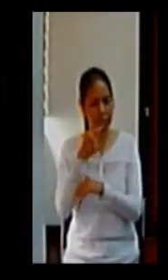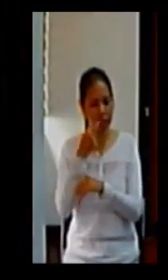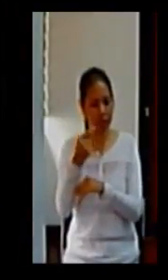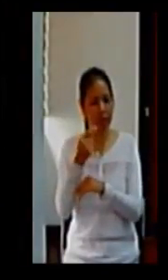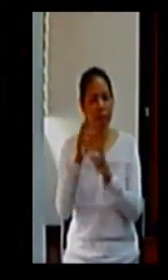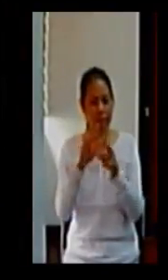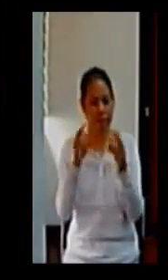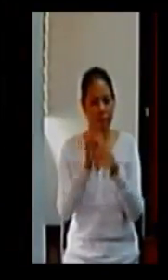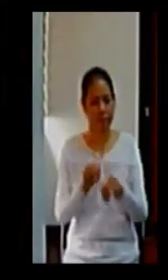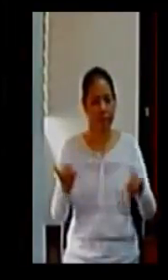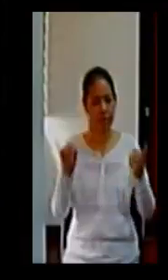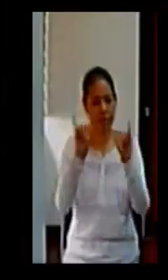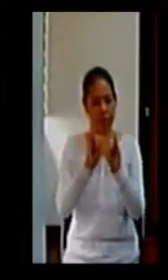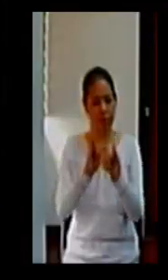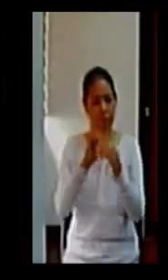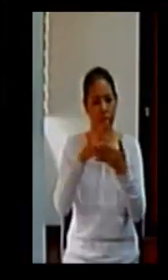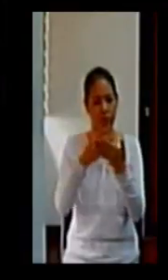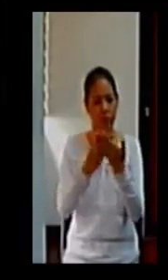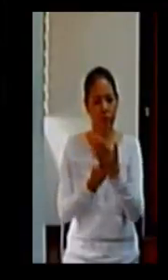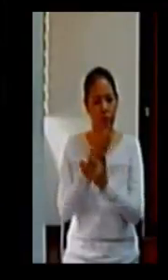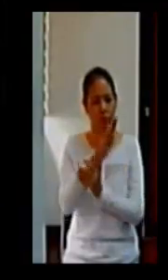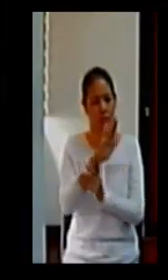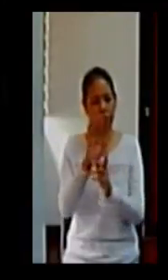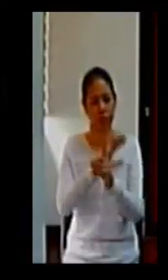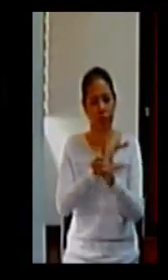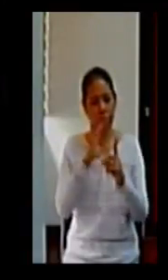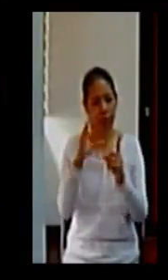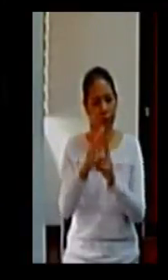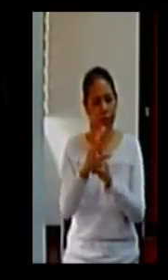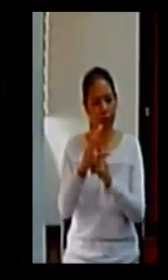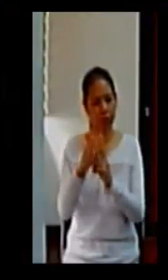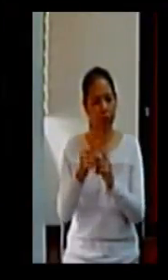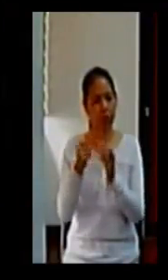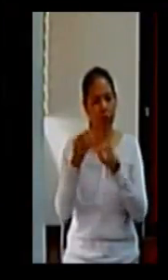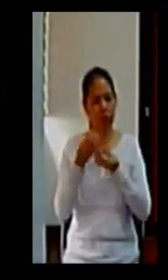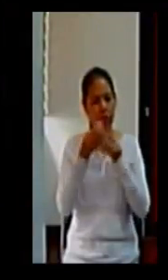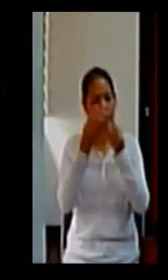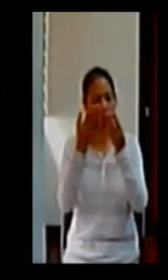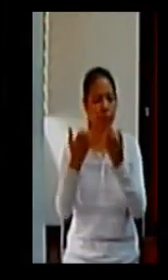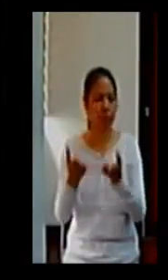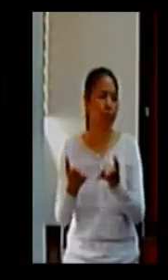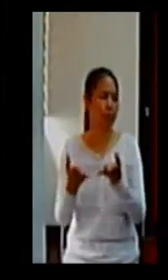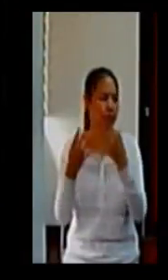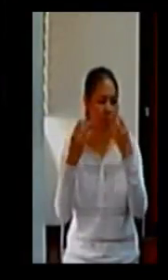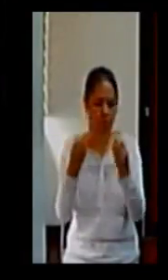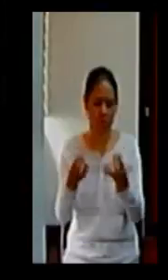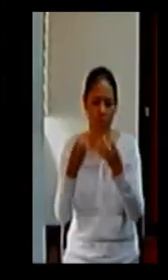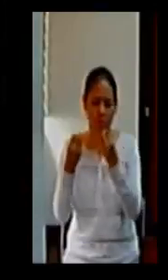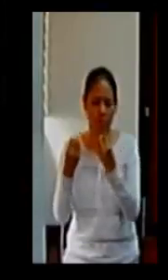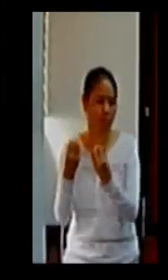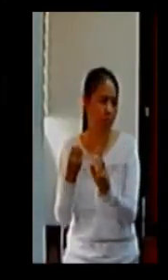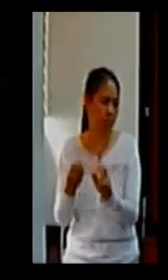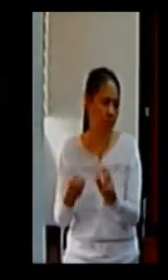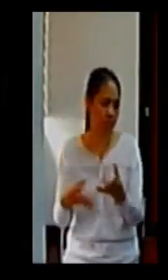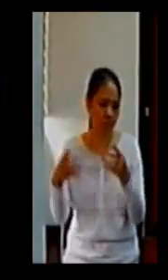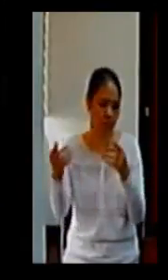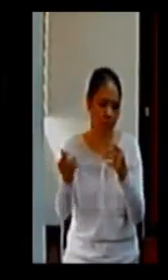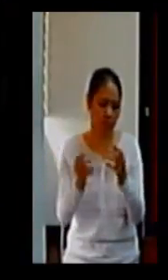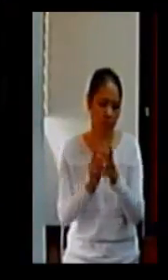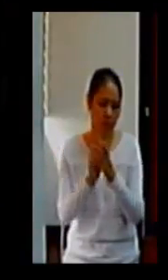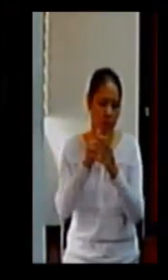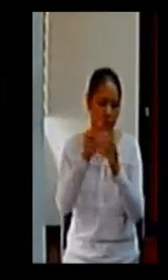sa nabahagi na inyong kultura at sa pagbibigay ng sagana sa inyong pagtatanim